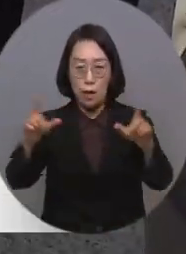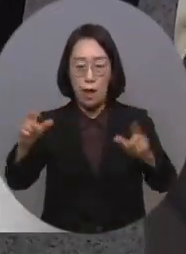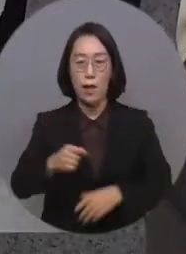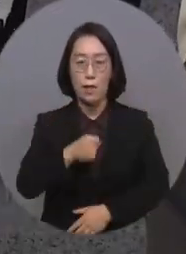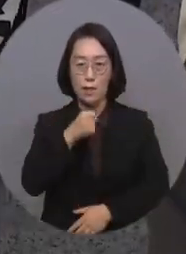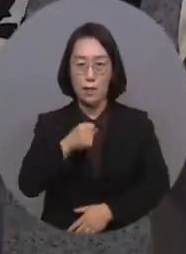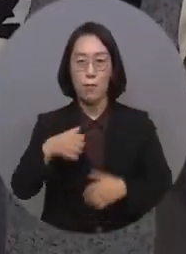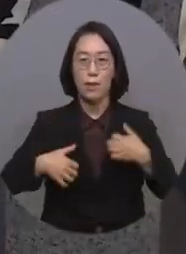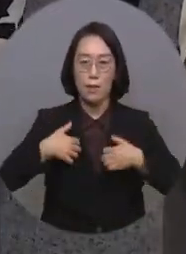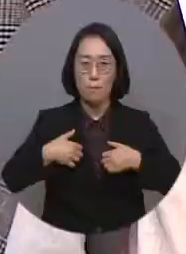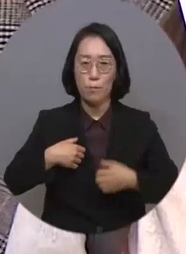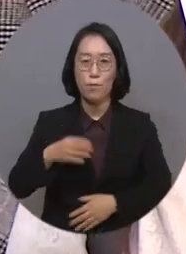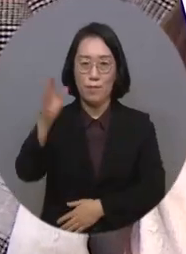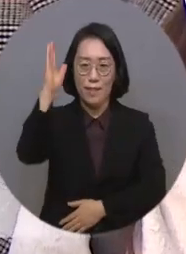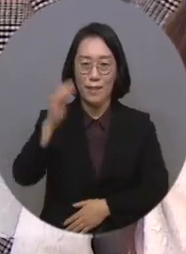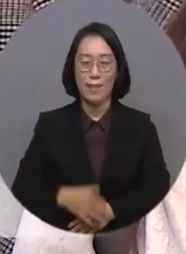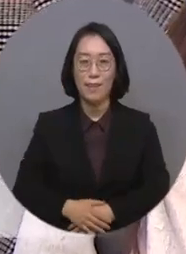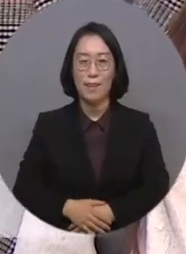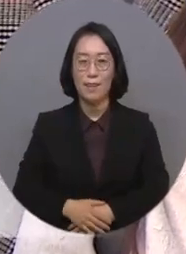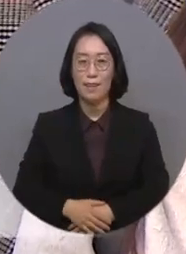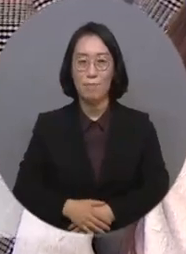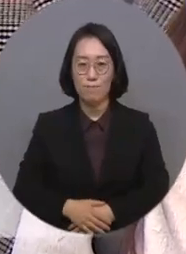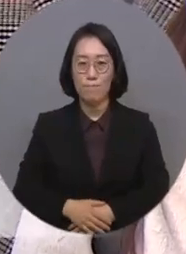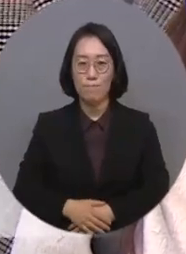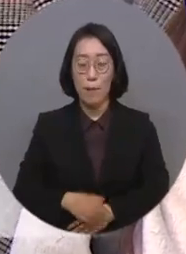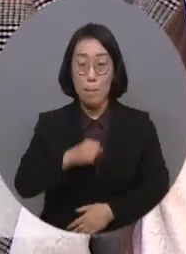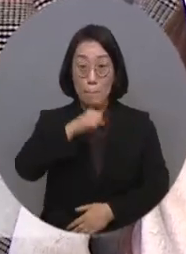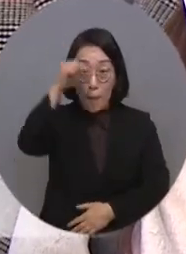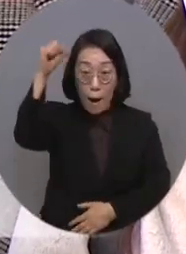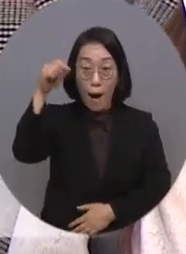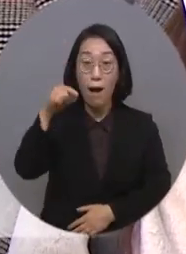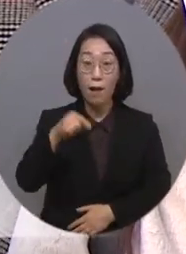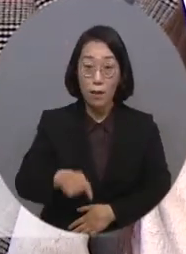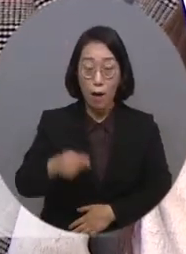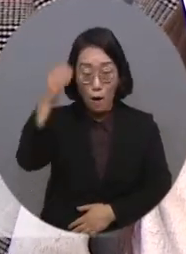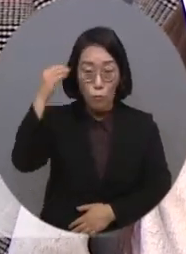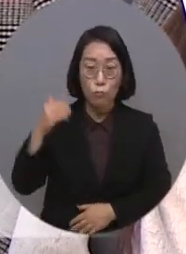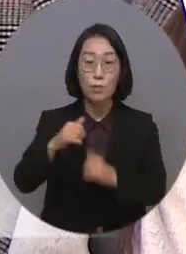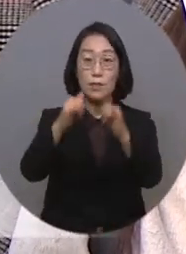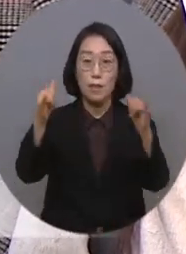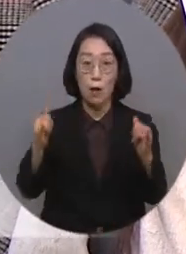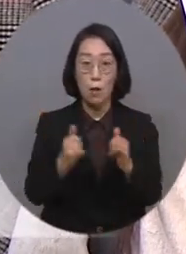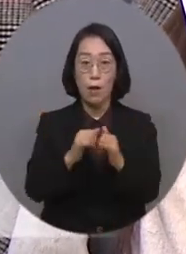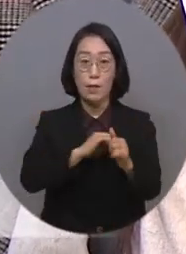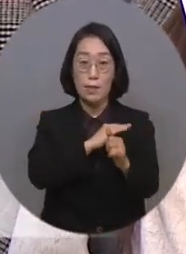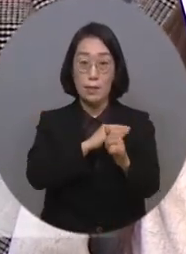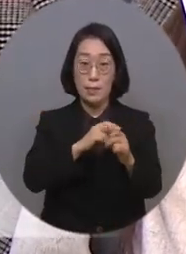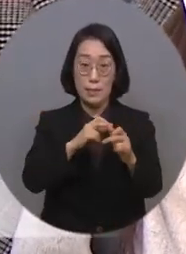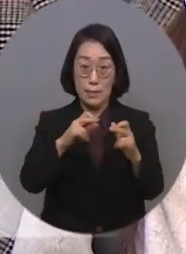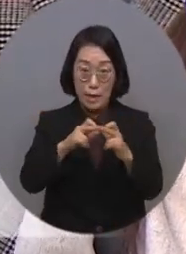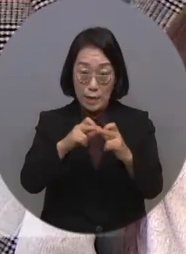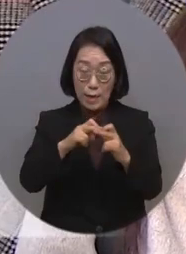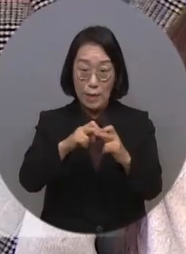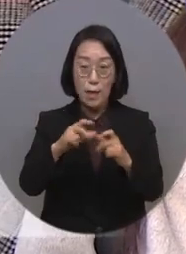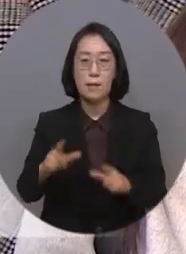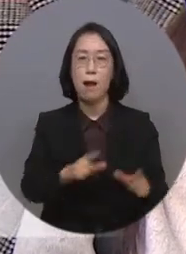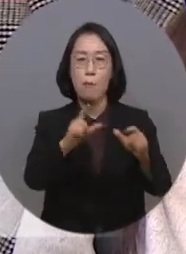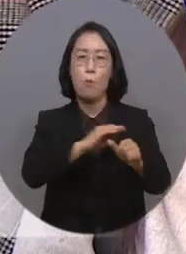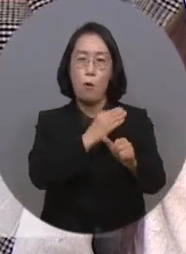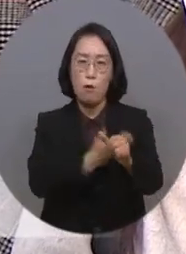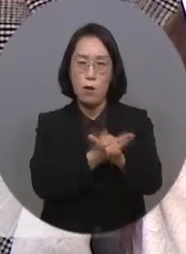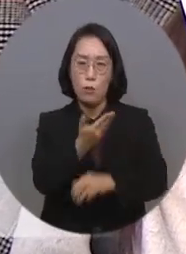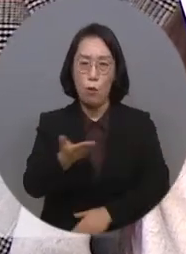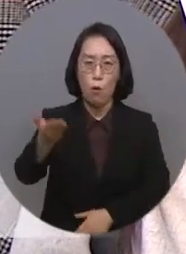기쁨을 함께했습니다. 선택에서 비준이 한국 사회에 한 단계 장애인의 삶을, 장애인의 권리를 한